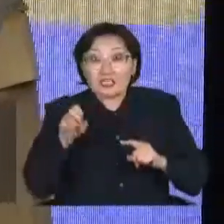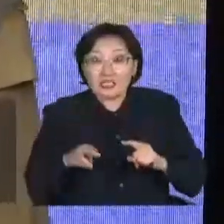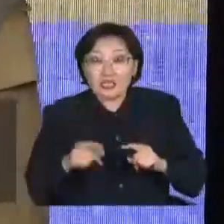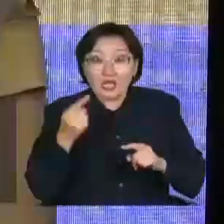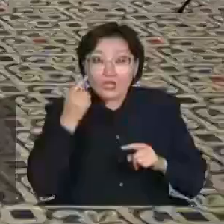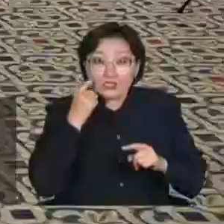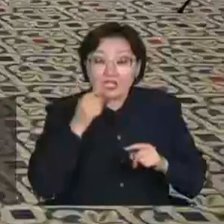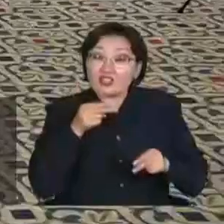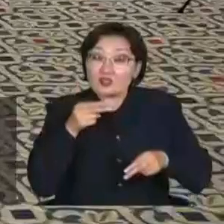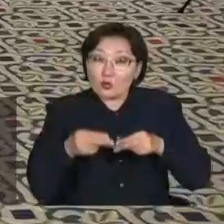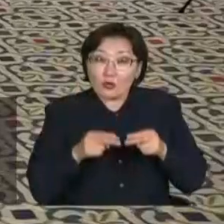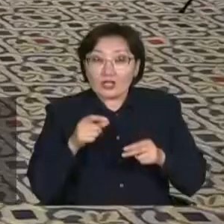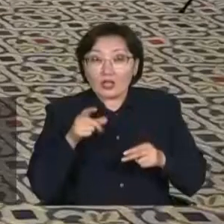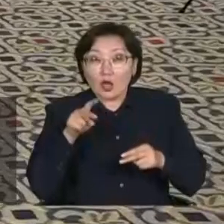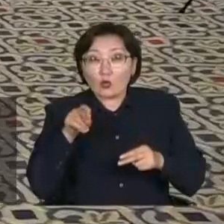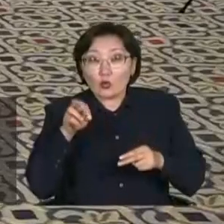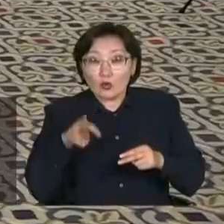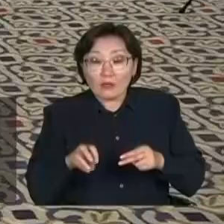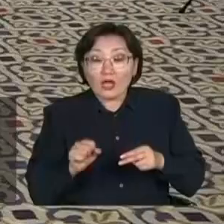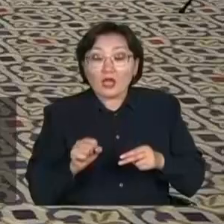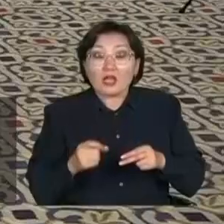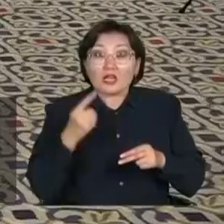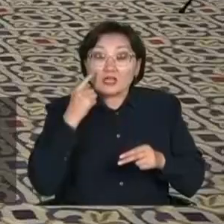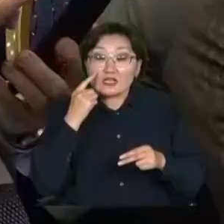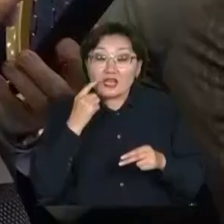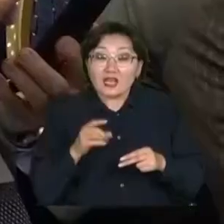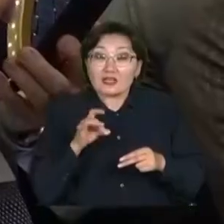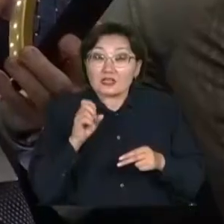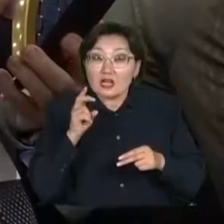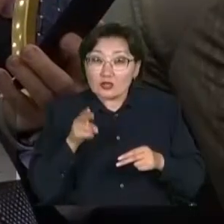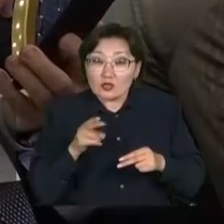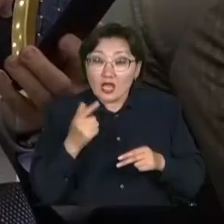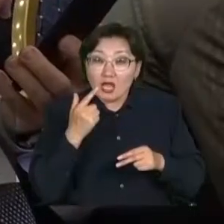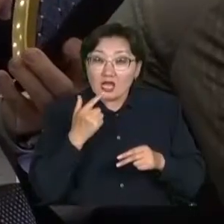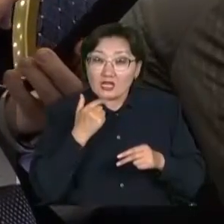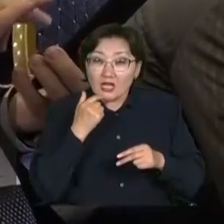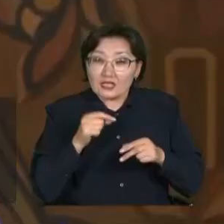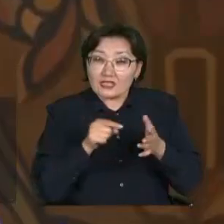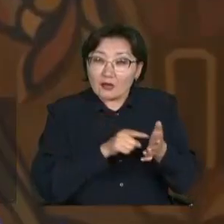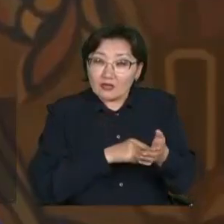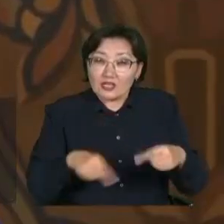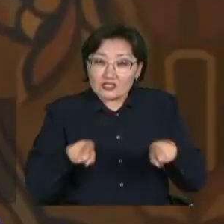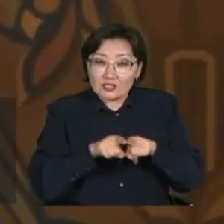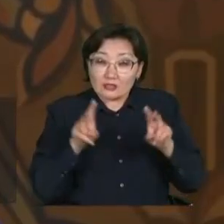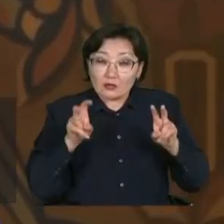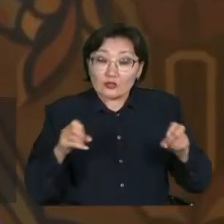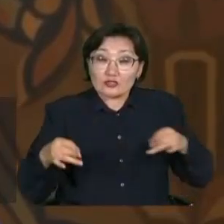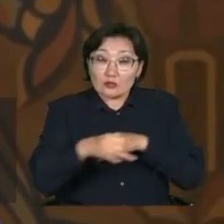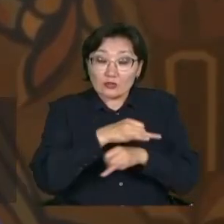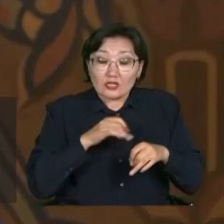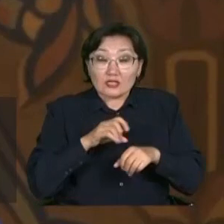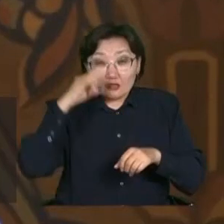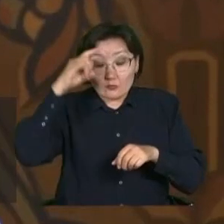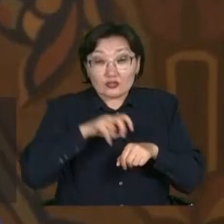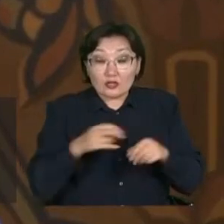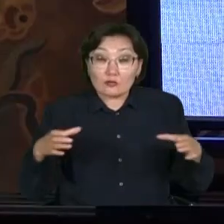безі хирургиясы, глаукома, көздің онкологиялық және қан тамырлары патологиясы сынды тақырыптар қозғалған. Сондай ақ Қазақстандық офтальмологтар